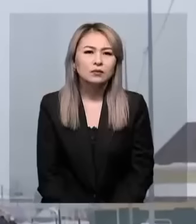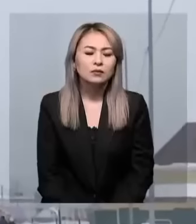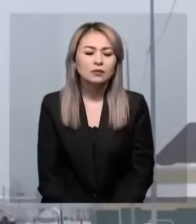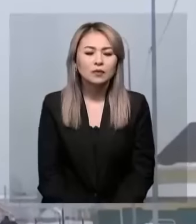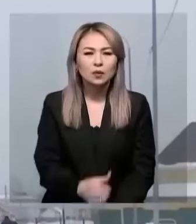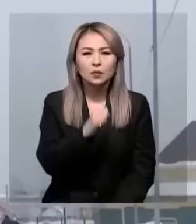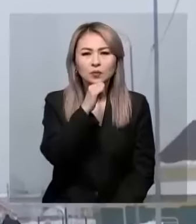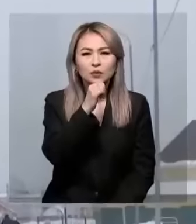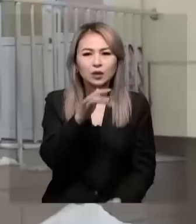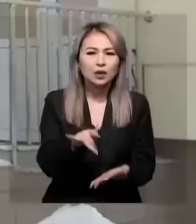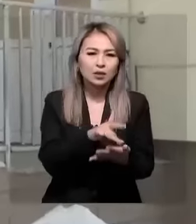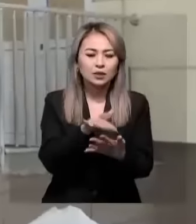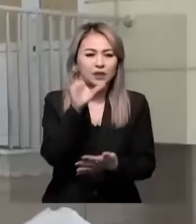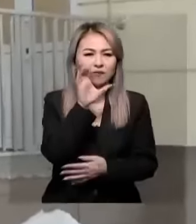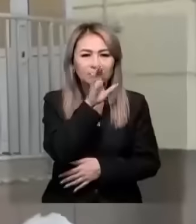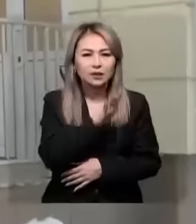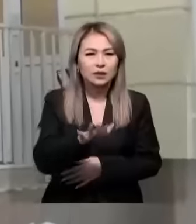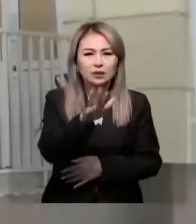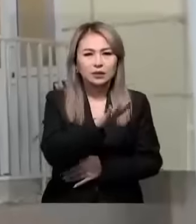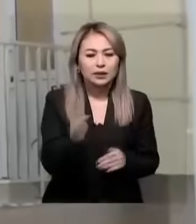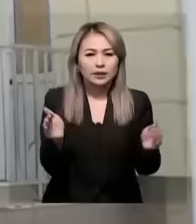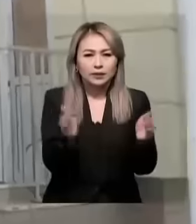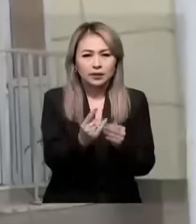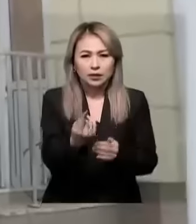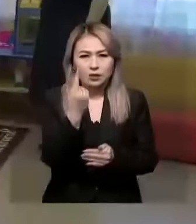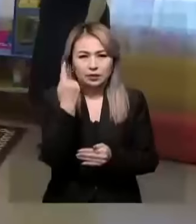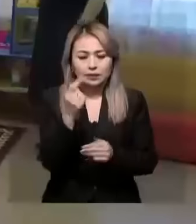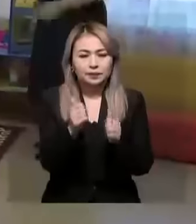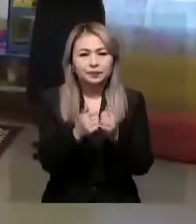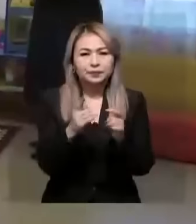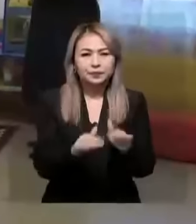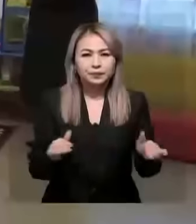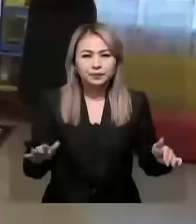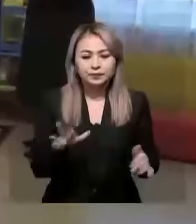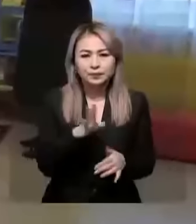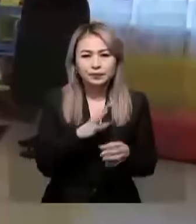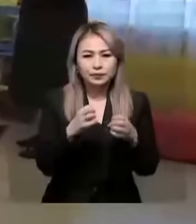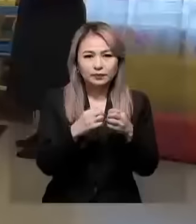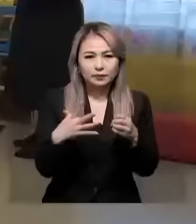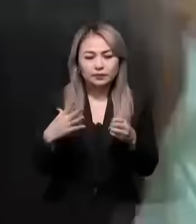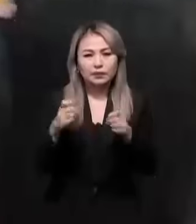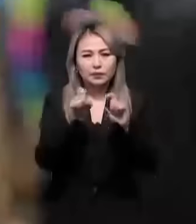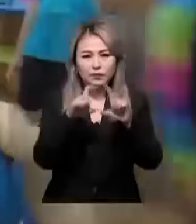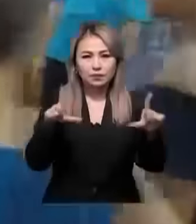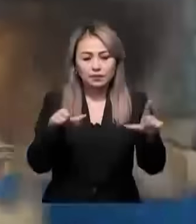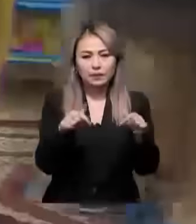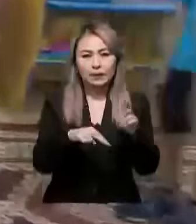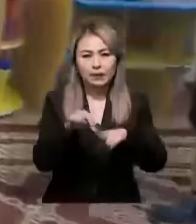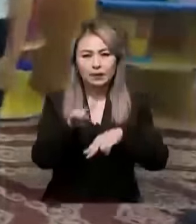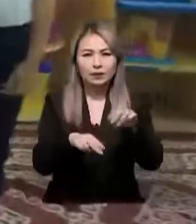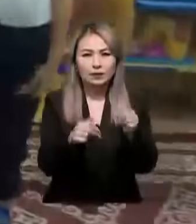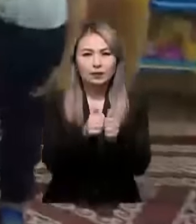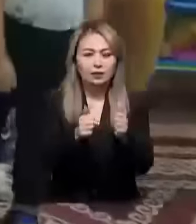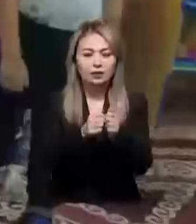Бұл Қостанай қаласының солтүстік батыс шағын ауданындағы жалғыз типтік балабақша. 15-ші мектепке жапсарлас салынған